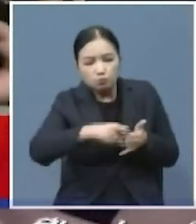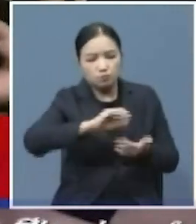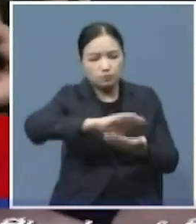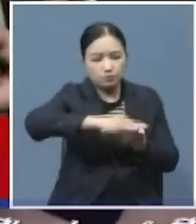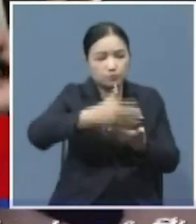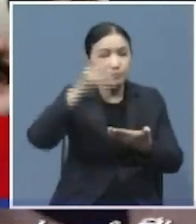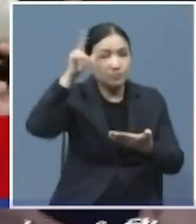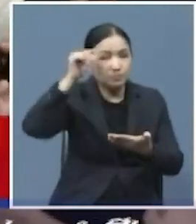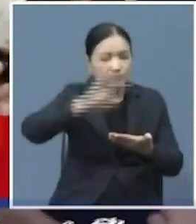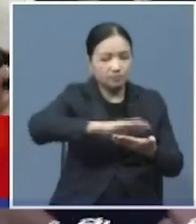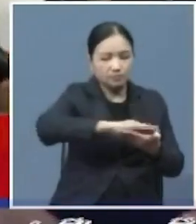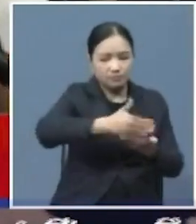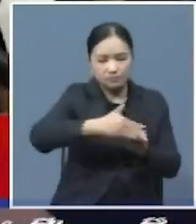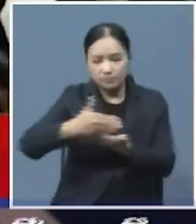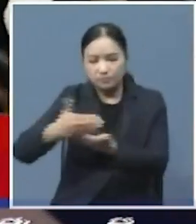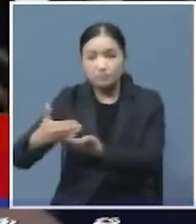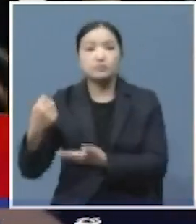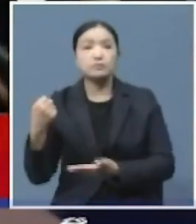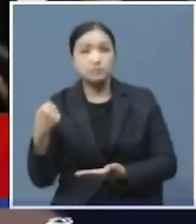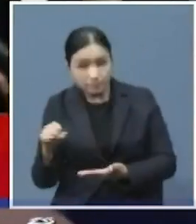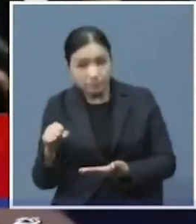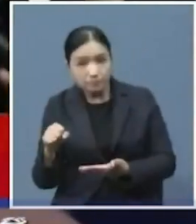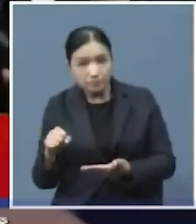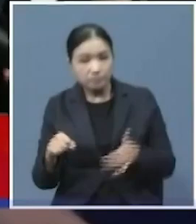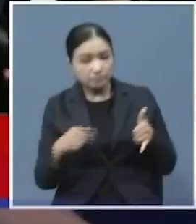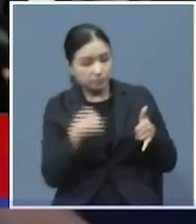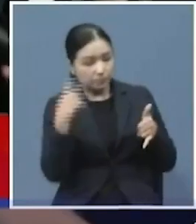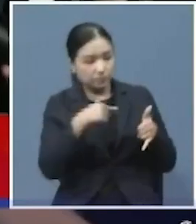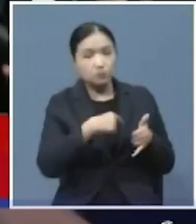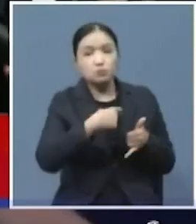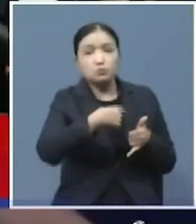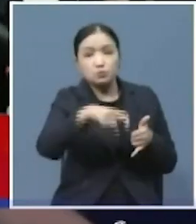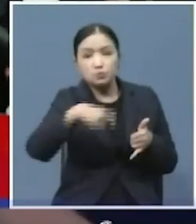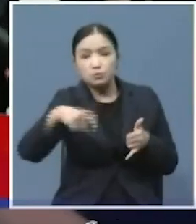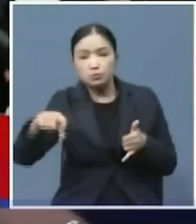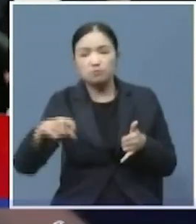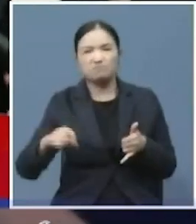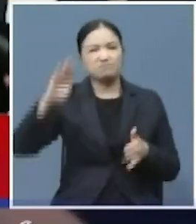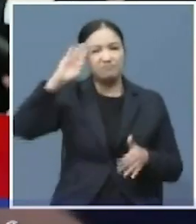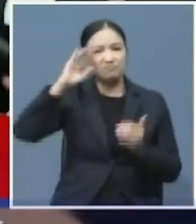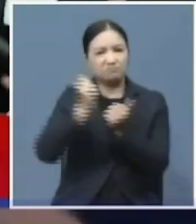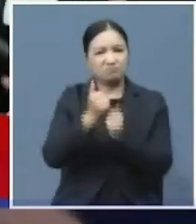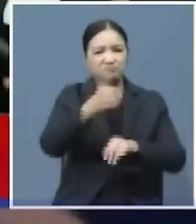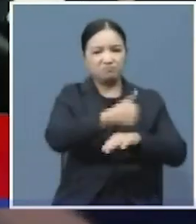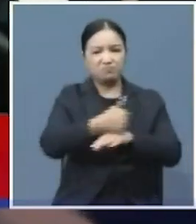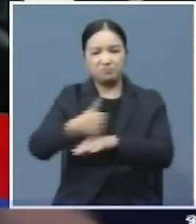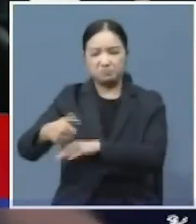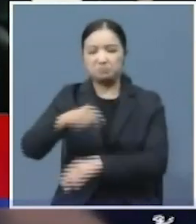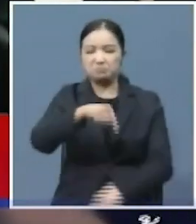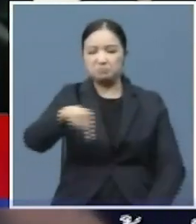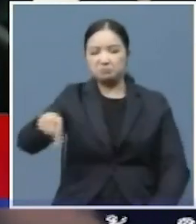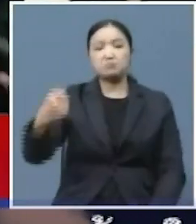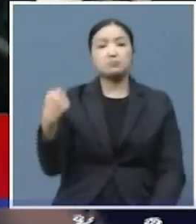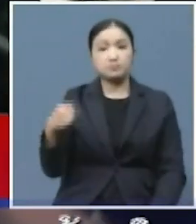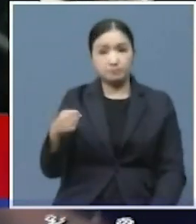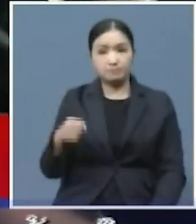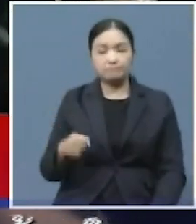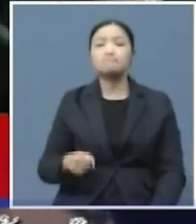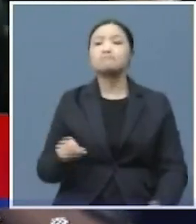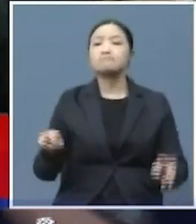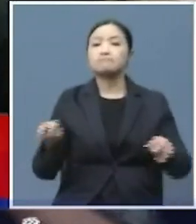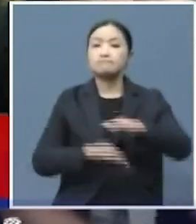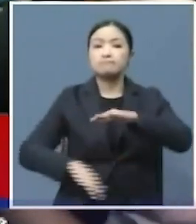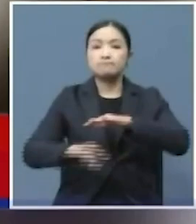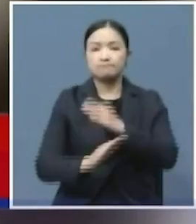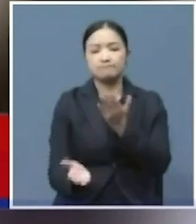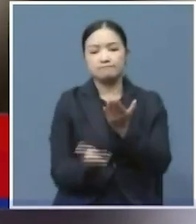ม้าต่างๆจำนวนกว่า 10เส้นเงินนะครับและหน่วยงานตำรวจจำนวนเกือบ 10บัญชีอันเนี้ยก็เอาเอกสารหลักฐานไปมอบให้กับพนักงาน